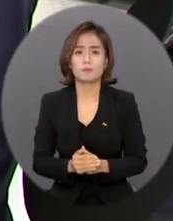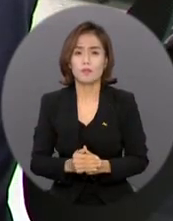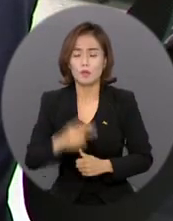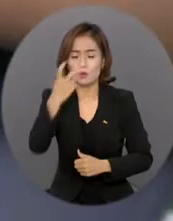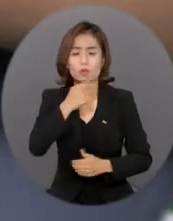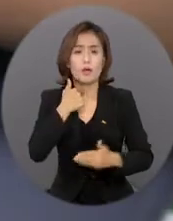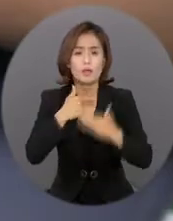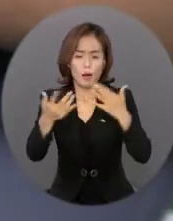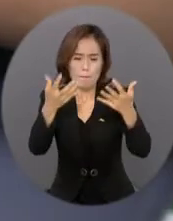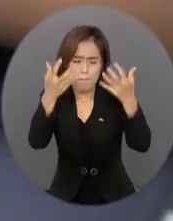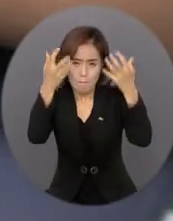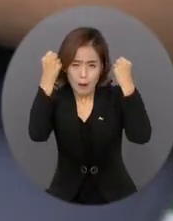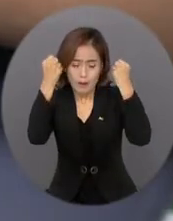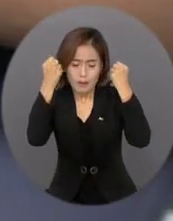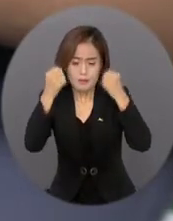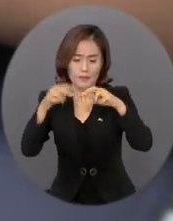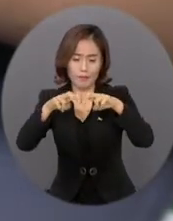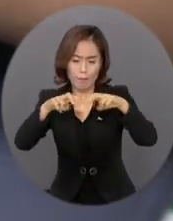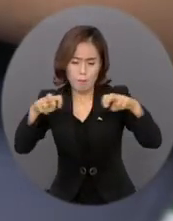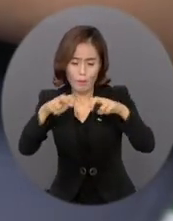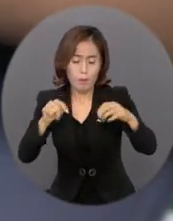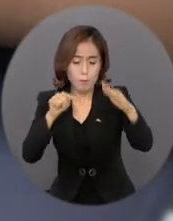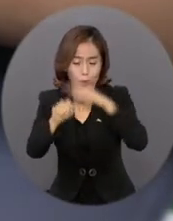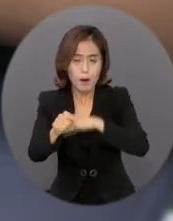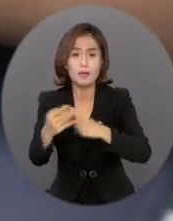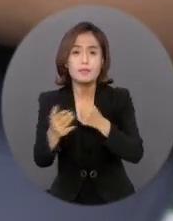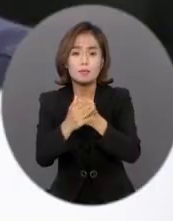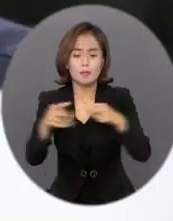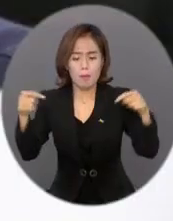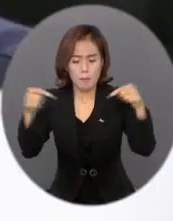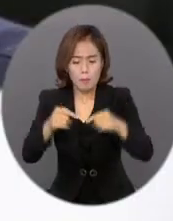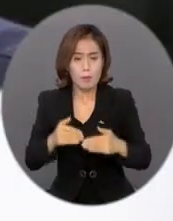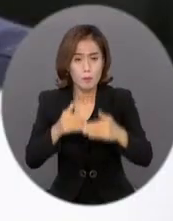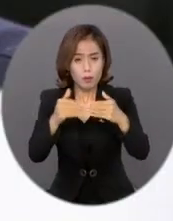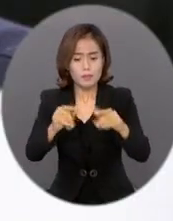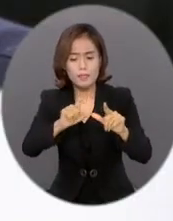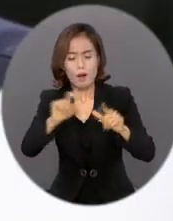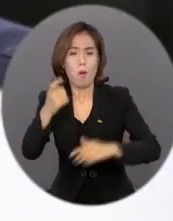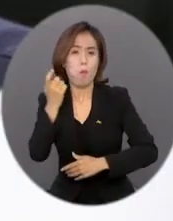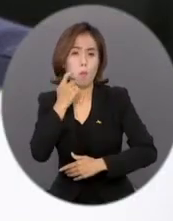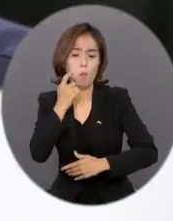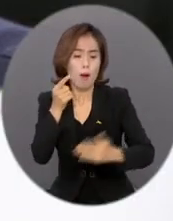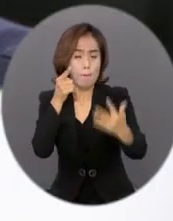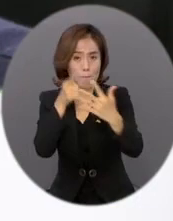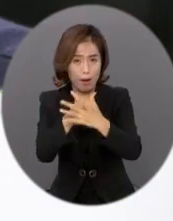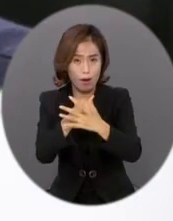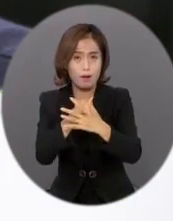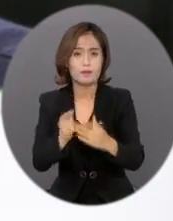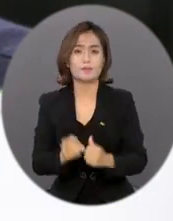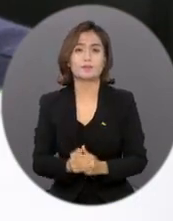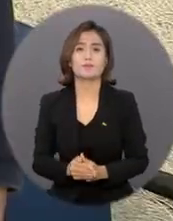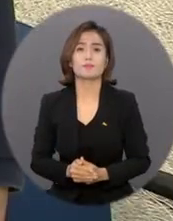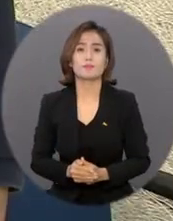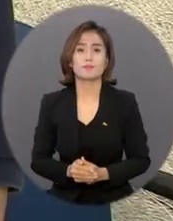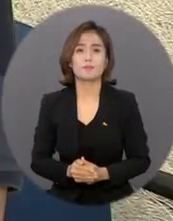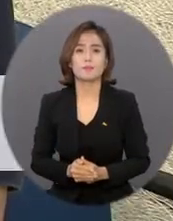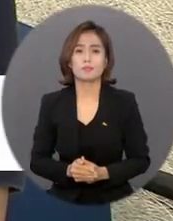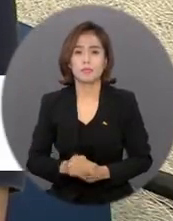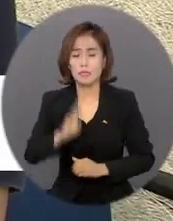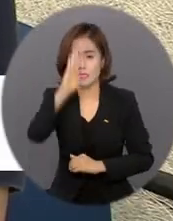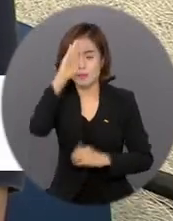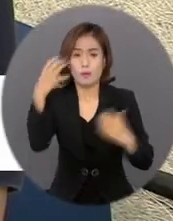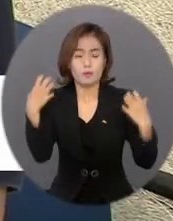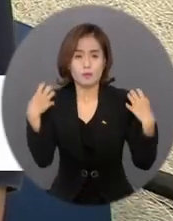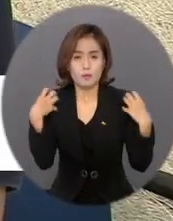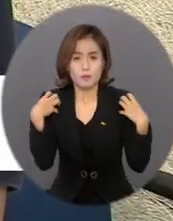수사 경험이 있는 경찰이 심층 역학조사에 투입되니 면담 과정에서 일부 거짓말이 밝혀지기도 했습니다. 질병관리청에서